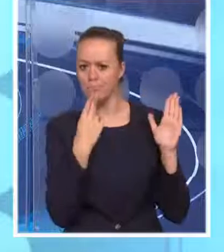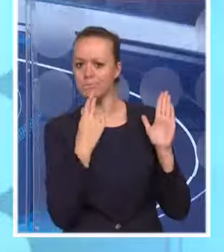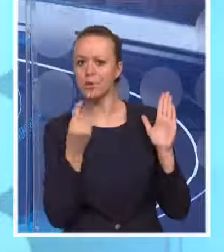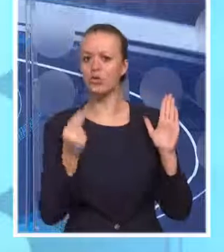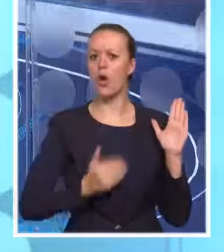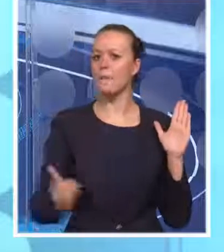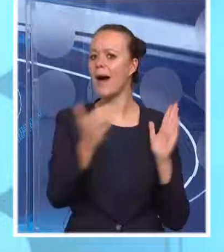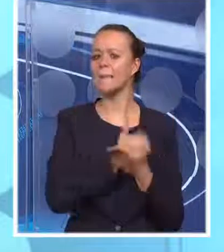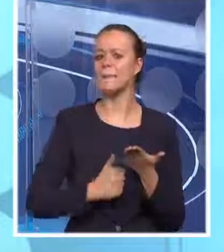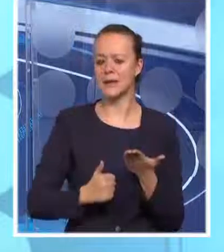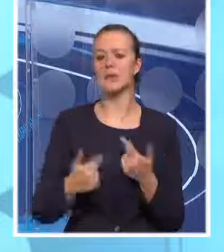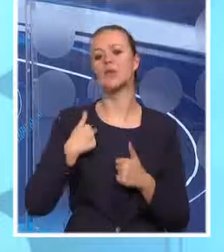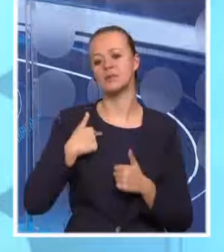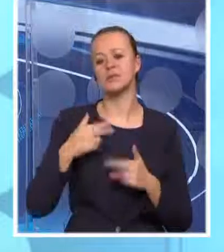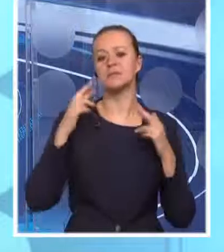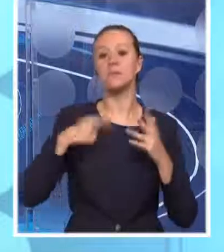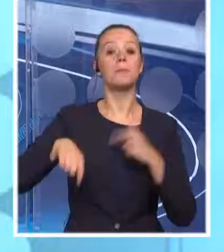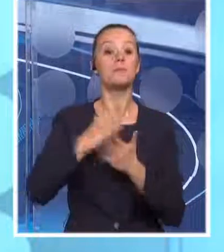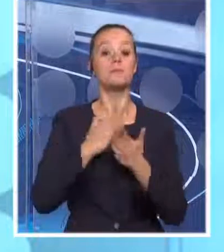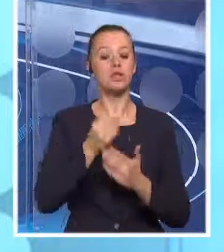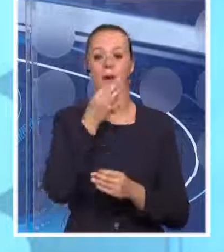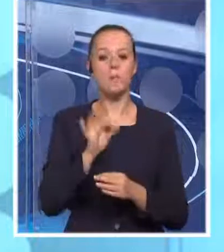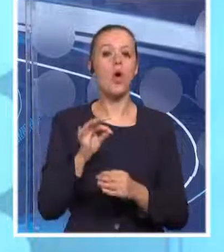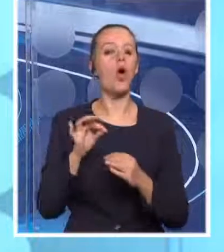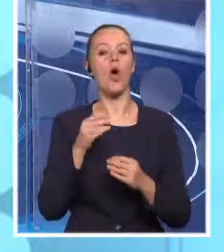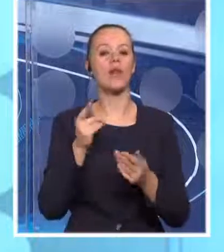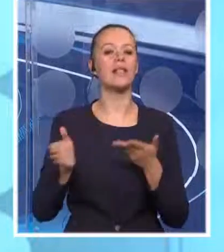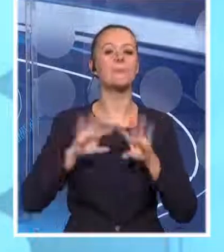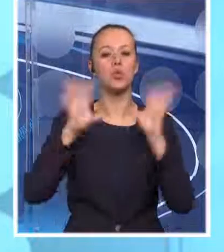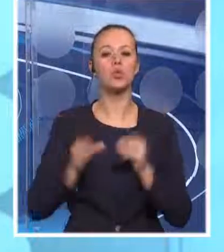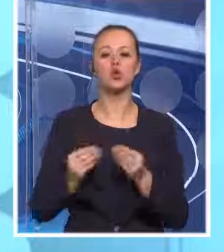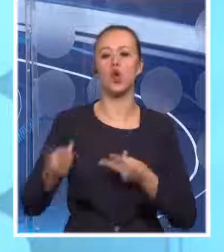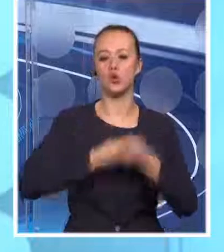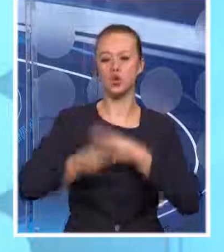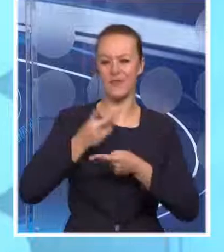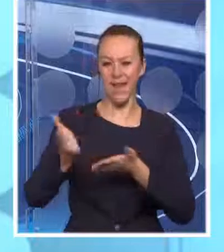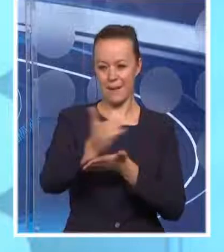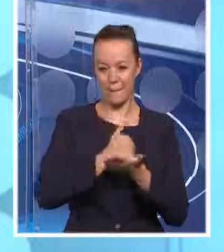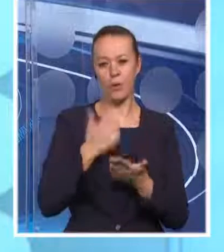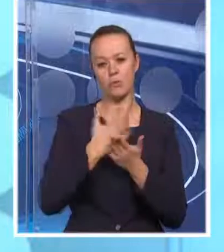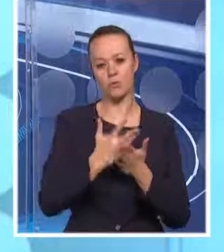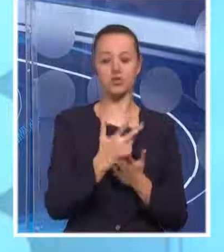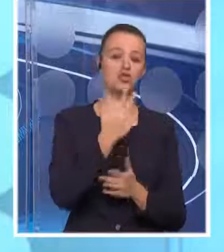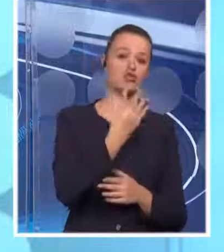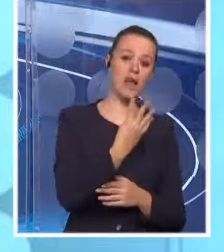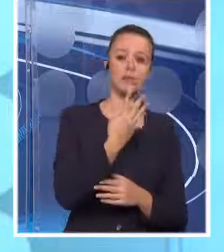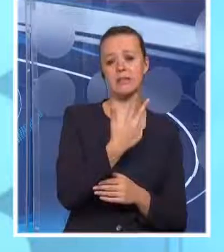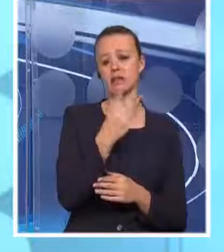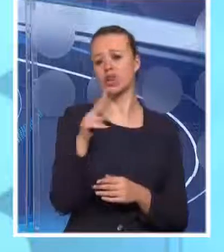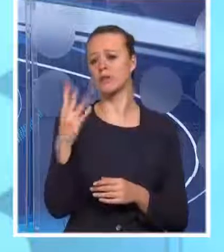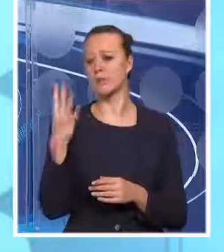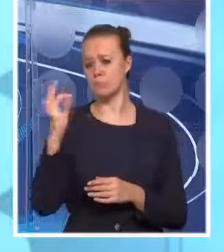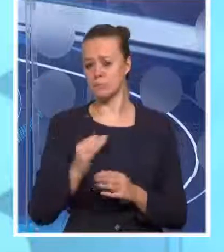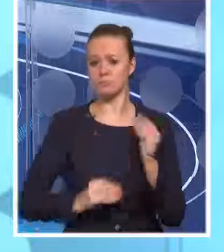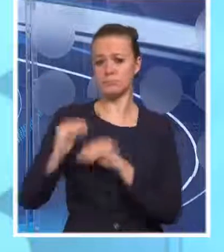imati bolju GDP u poljoprivredi, jedno 4,5-5% sigurno, a pošto ja to gledam